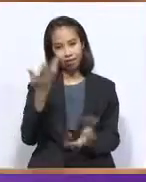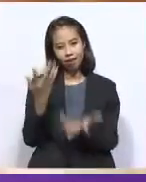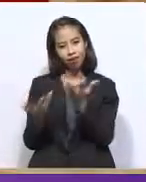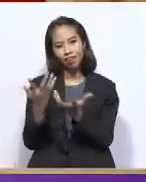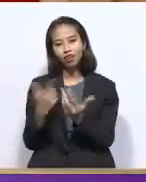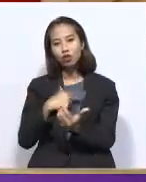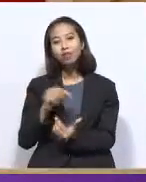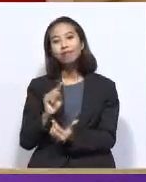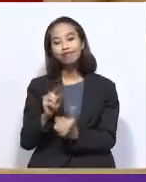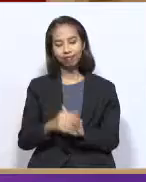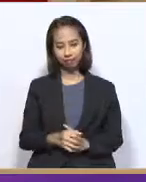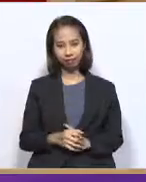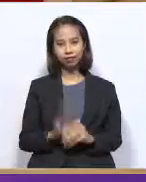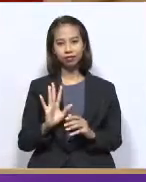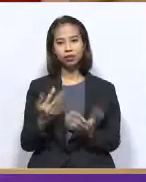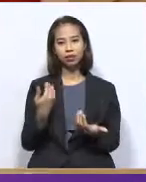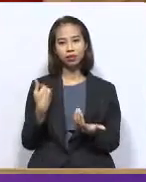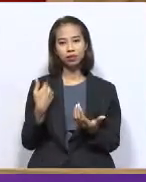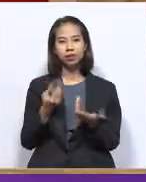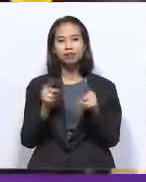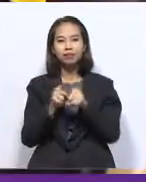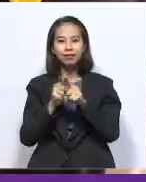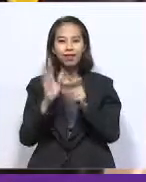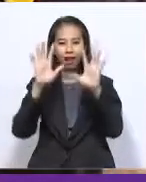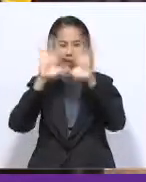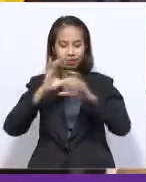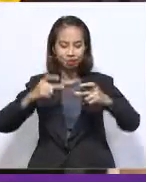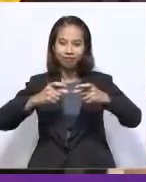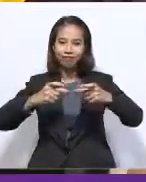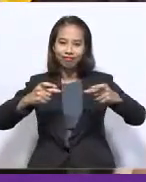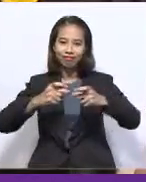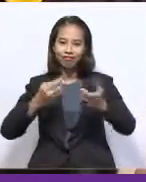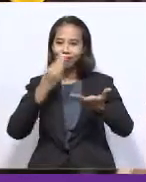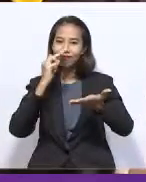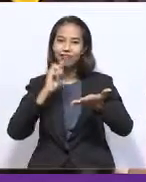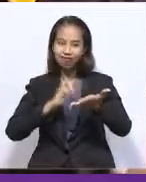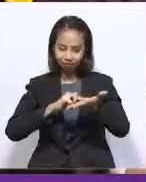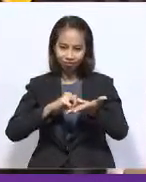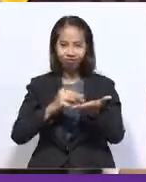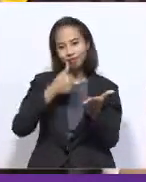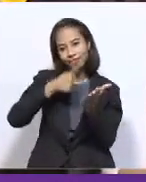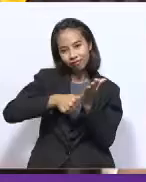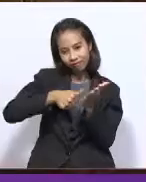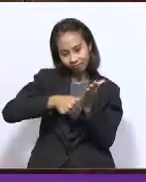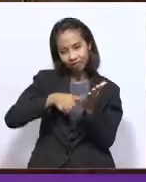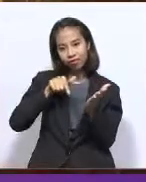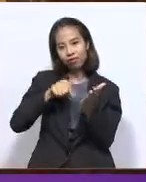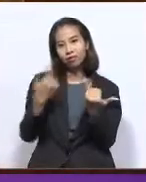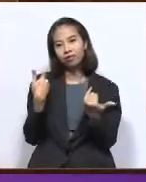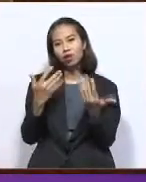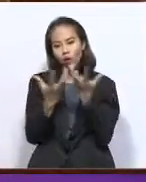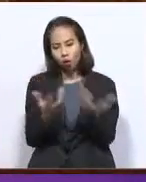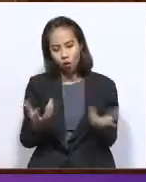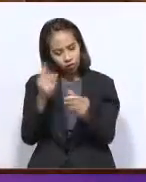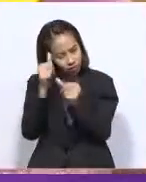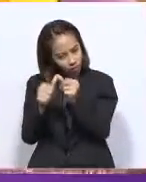นะครับบริการโพสต์พาณิชย์นะครับเป็นการจำหน่ายสแตมป์สิ่งสะสมแล้วก็สินค้าที่ระลึกนะ